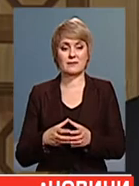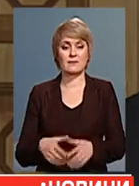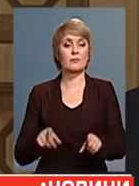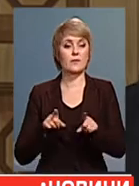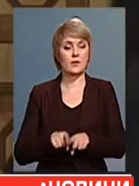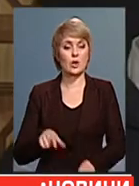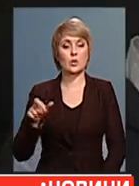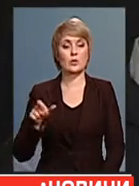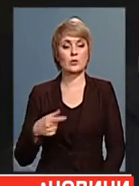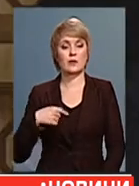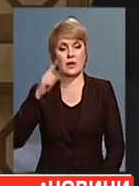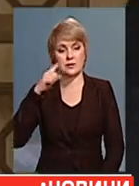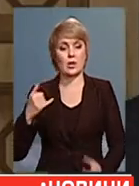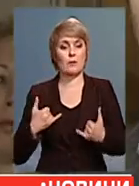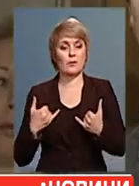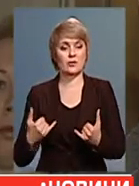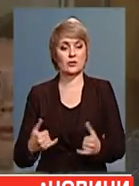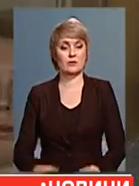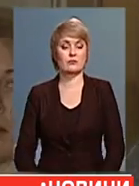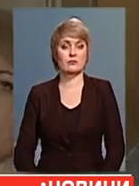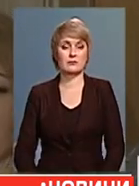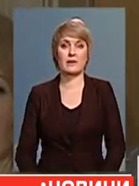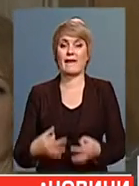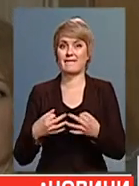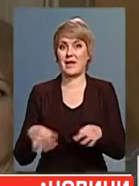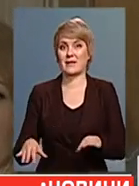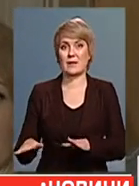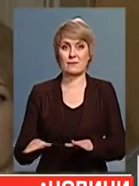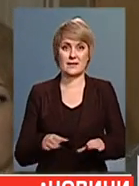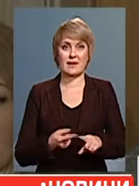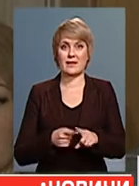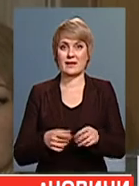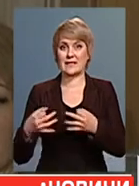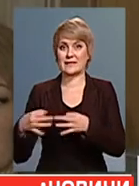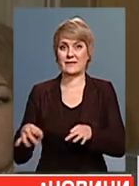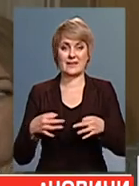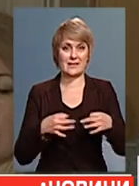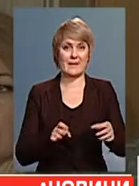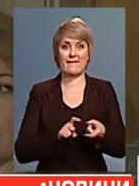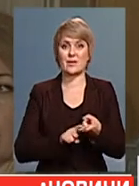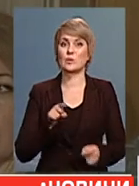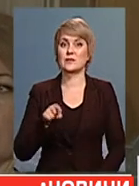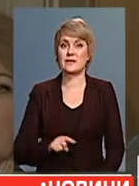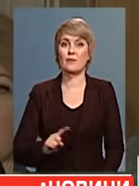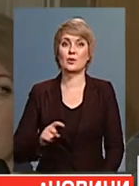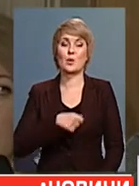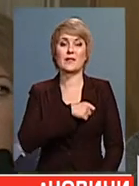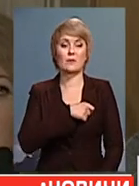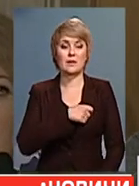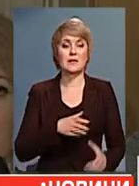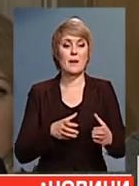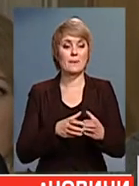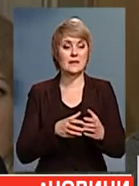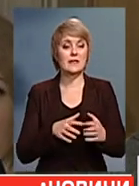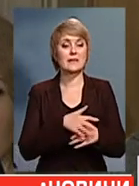також людина, яку я знаю і поважаю. Вакантні місця, які звільняться в зв'язку з тим, що депутати фракції